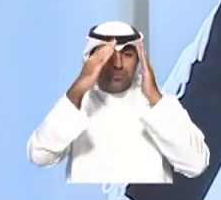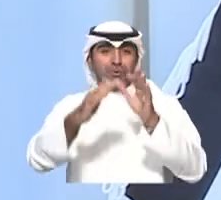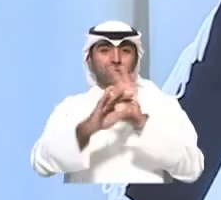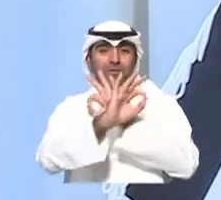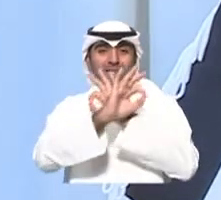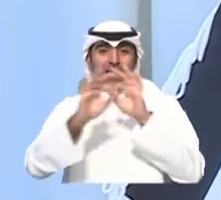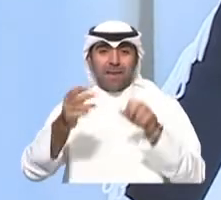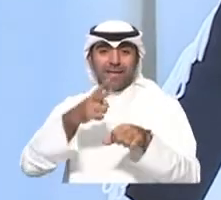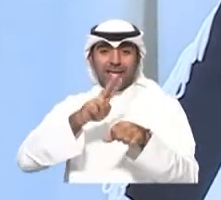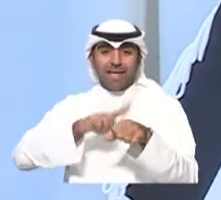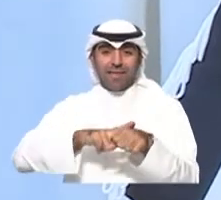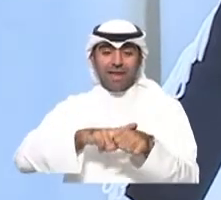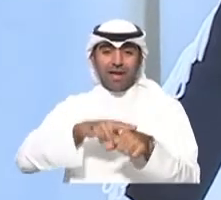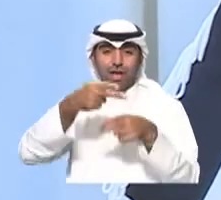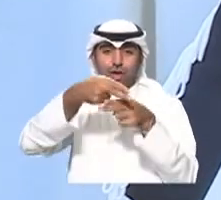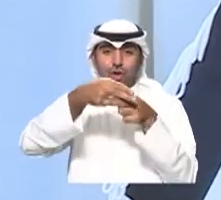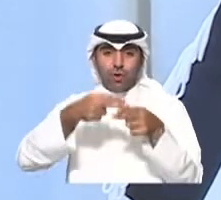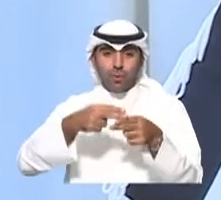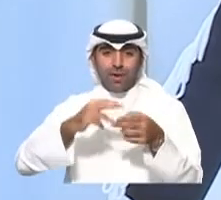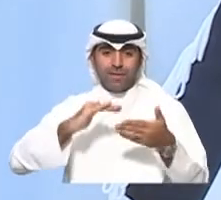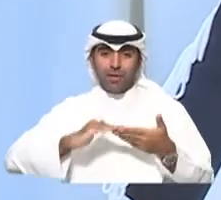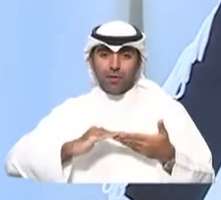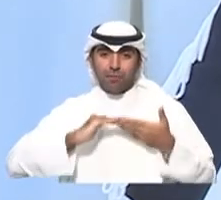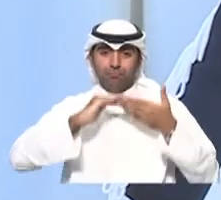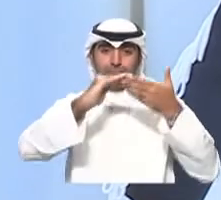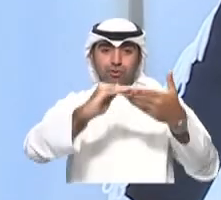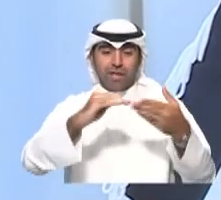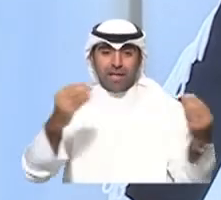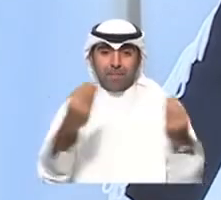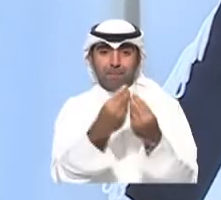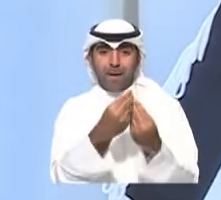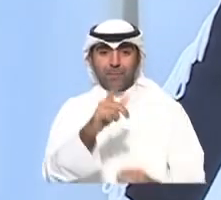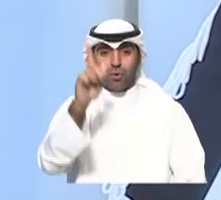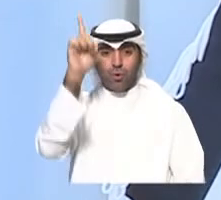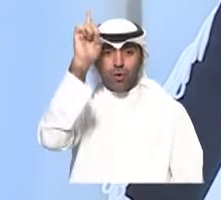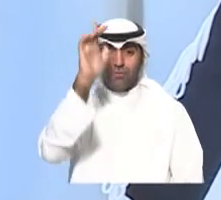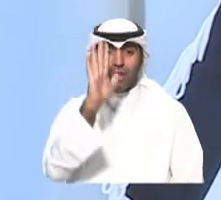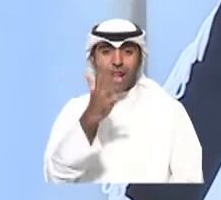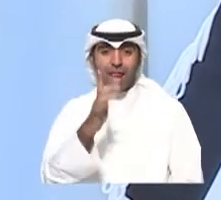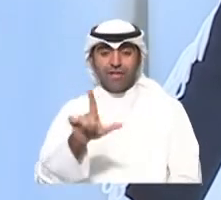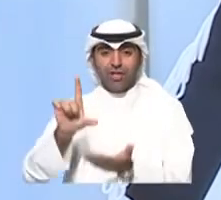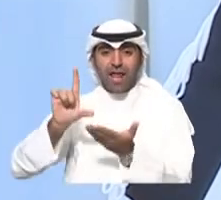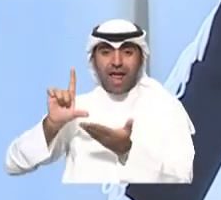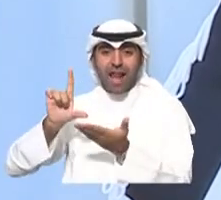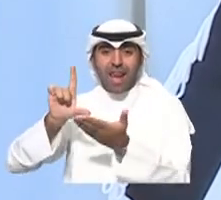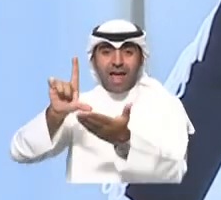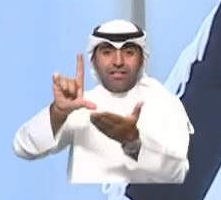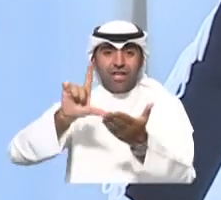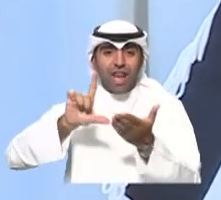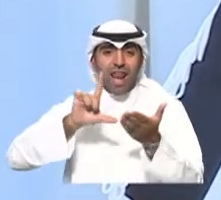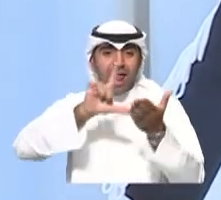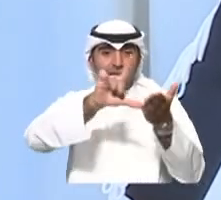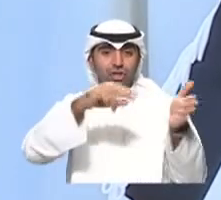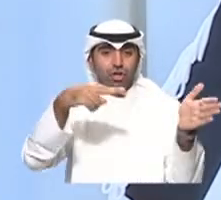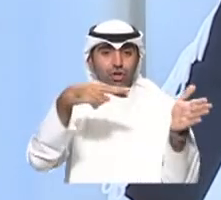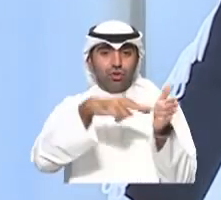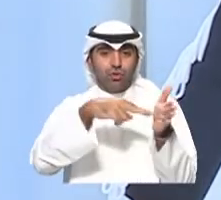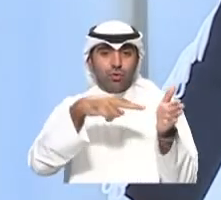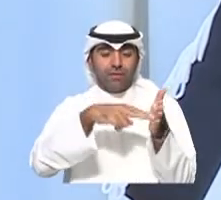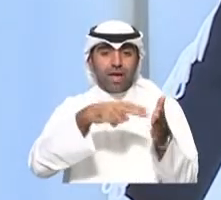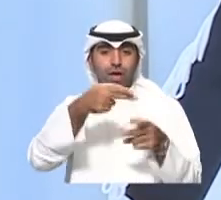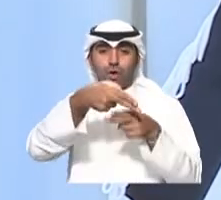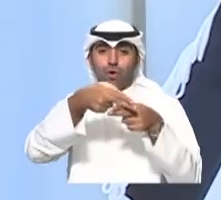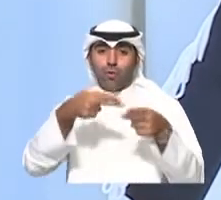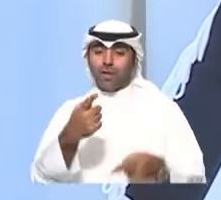اللاجئين السوريين، خاصة لدعم جهود المملكة الأردنية في